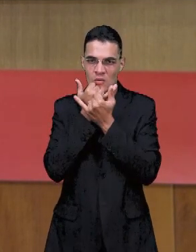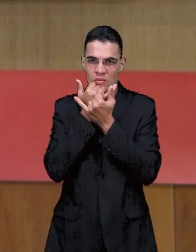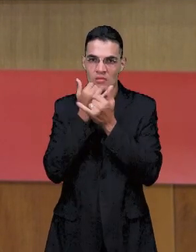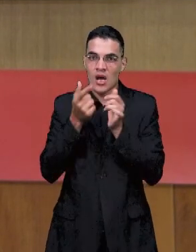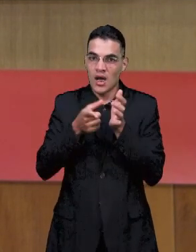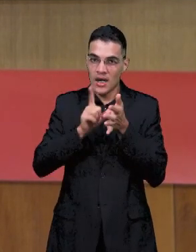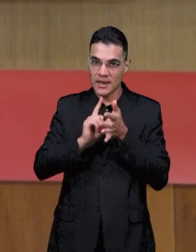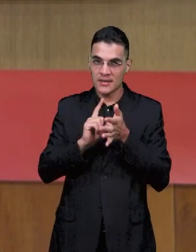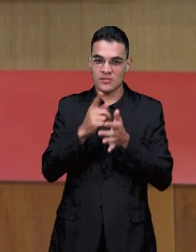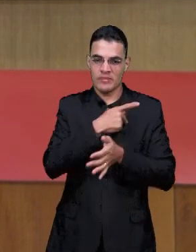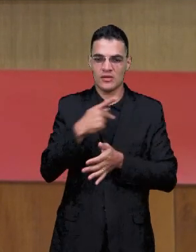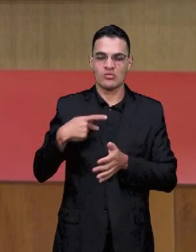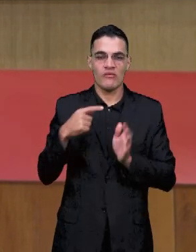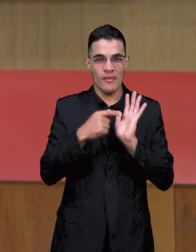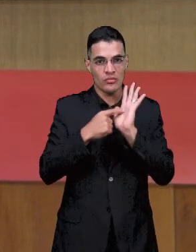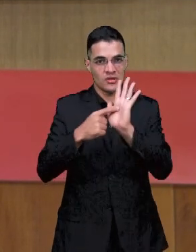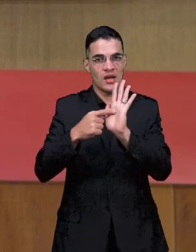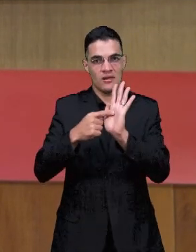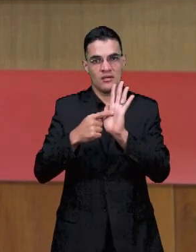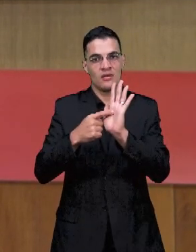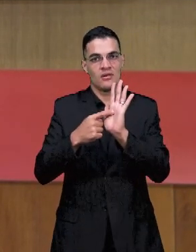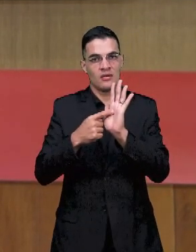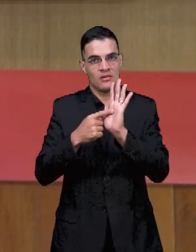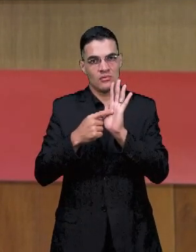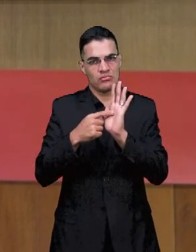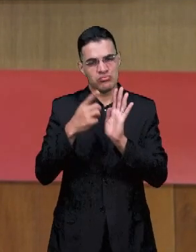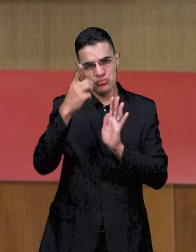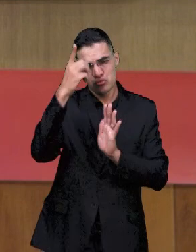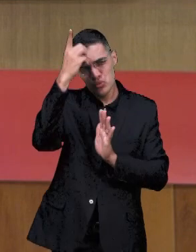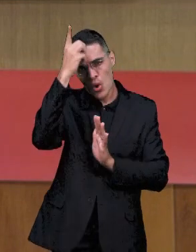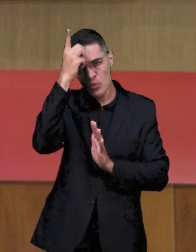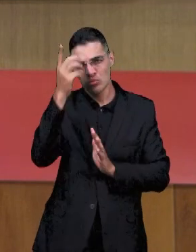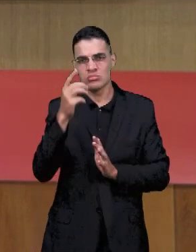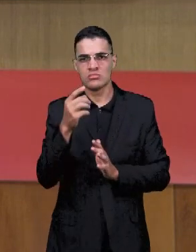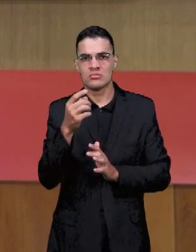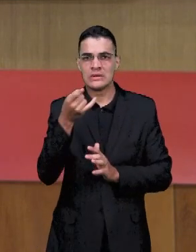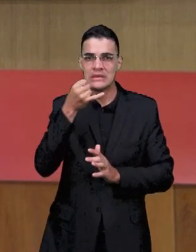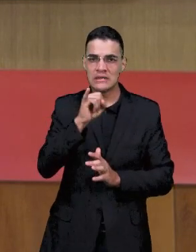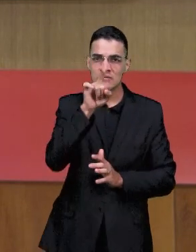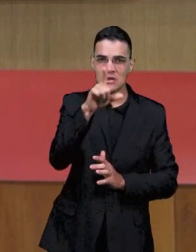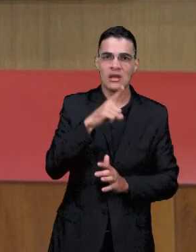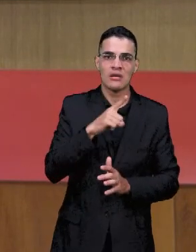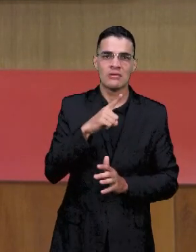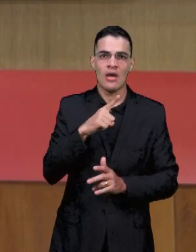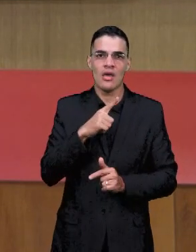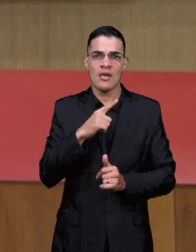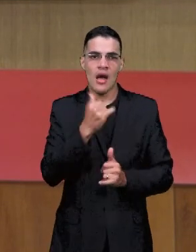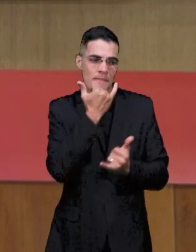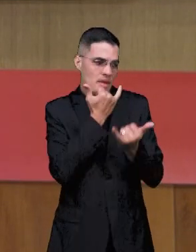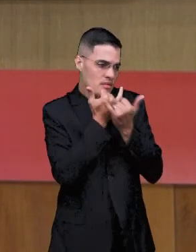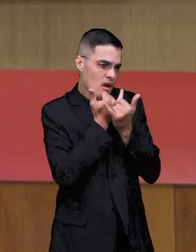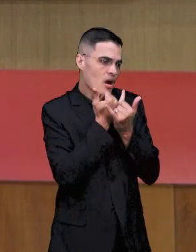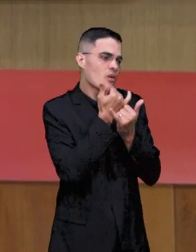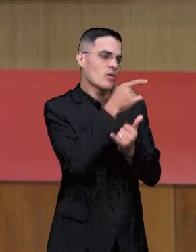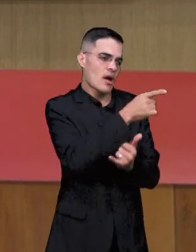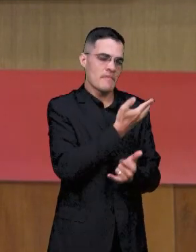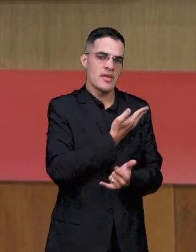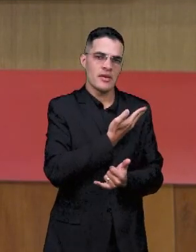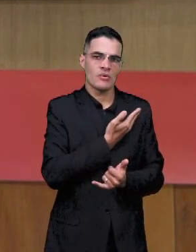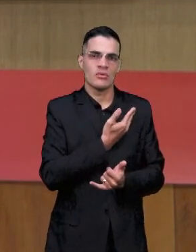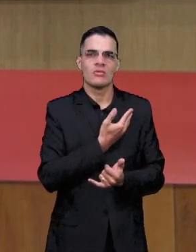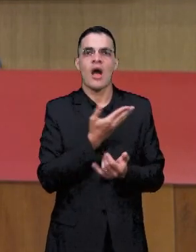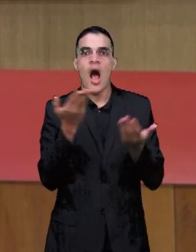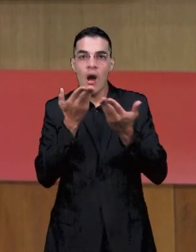Ну, Бог также имеет духовный дар, и пастор Сержа передаст. Если вы простите